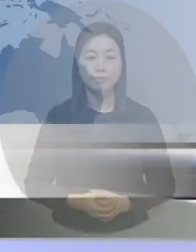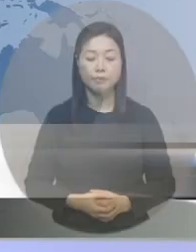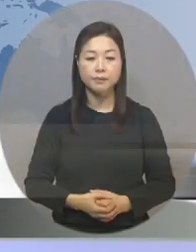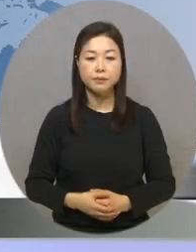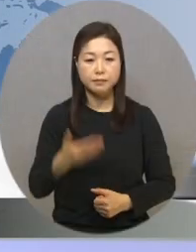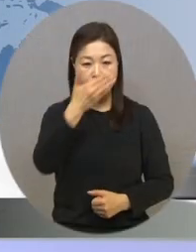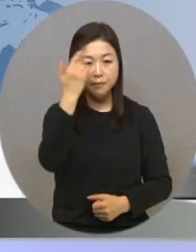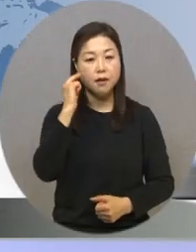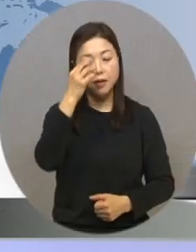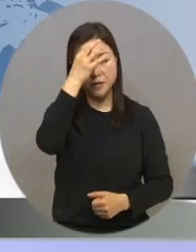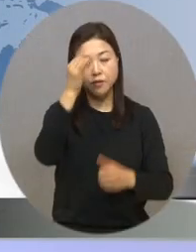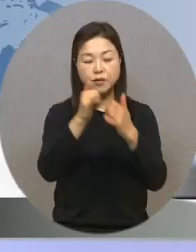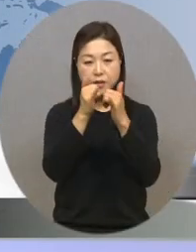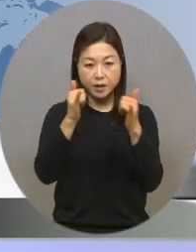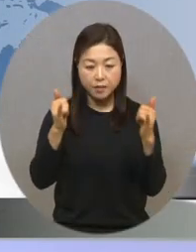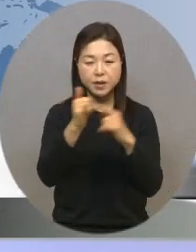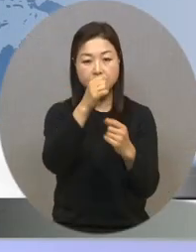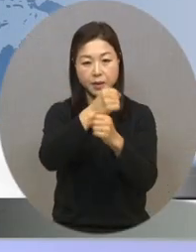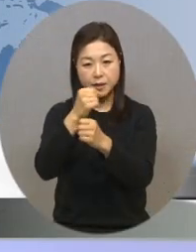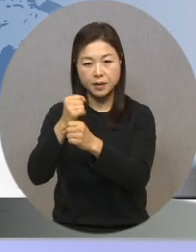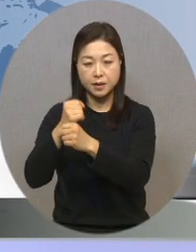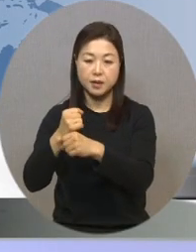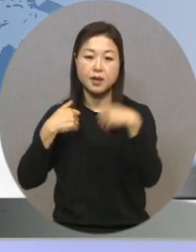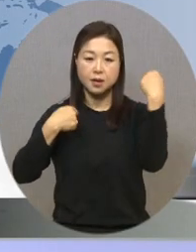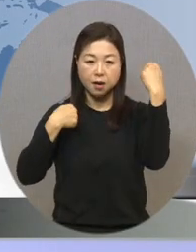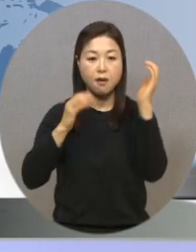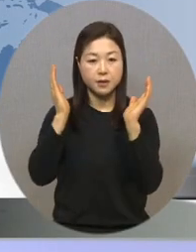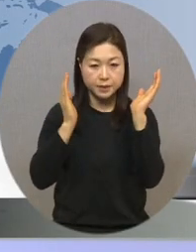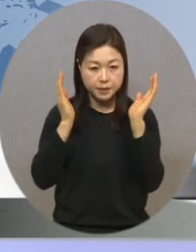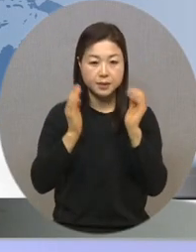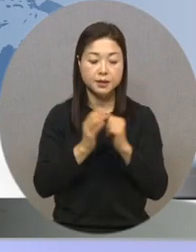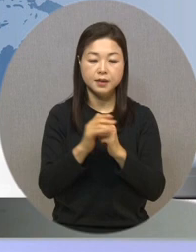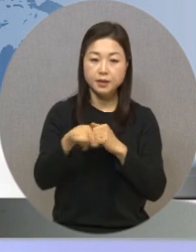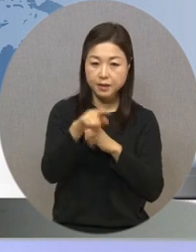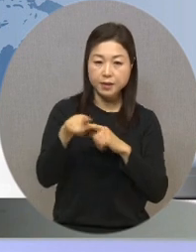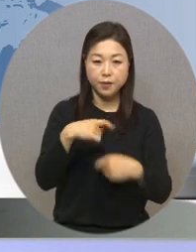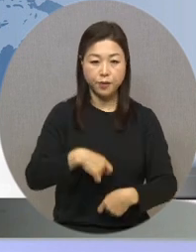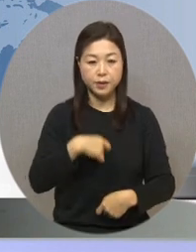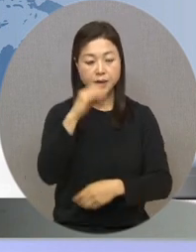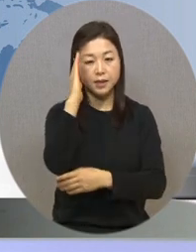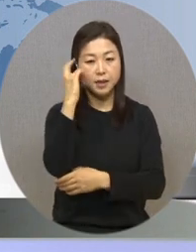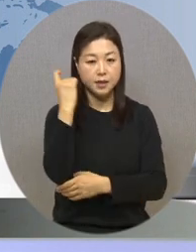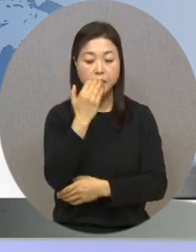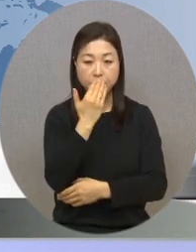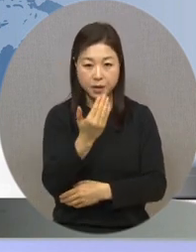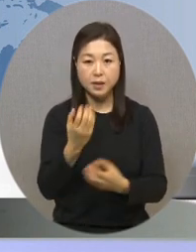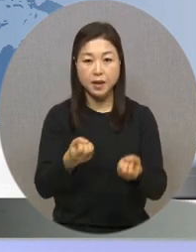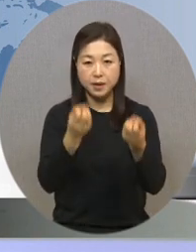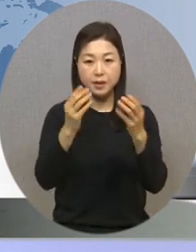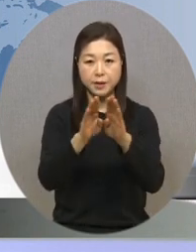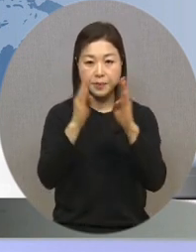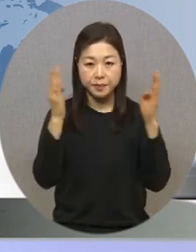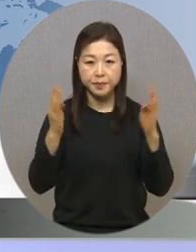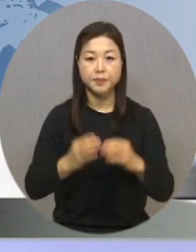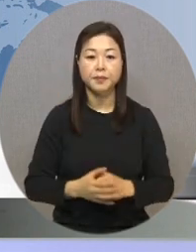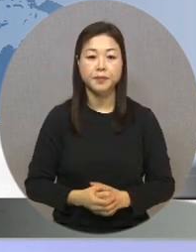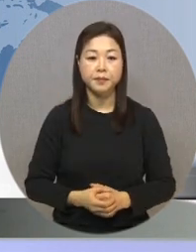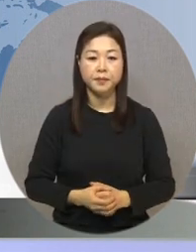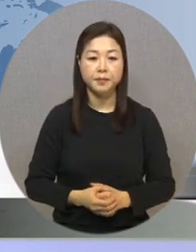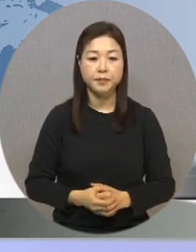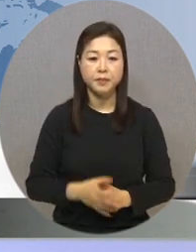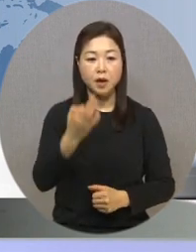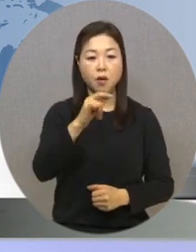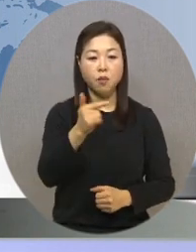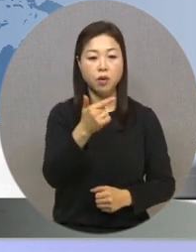청년 예술가들이 꾸미는 연극 무대, 그리고 그들의 진솔한 이야기를 들어볼 수 있는 행사가 마련됐습니다.